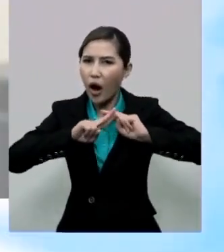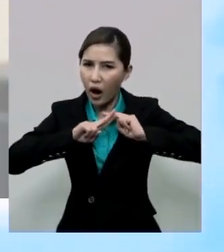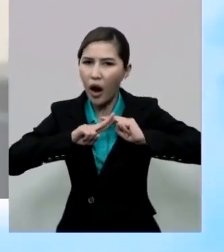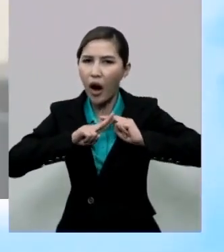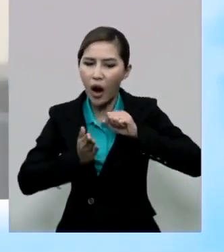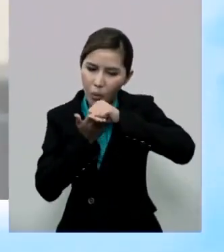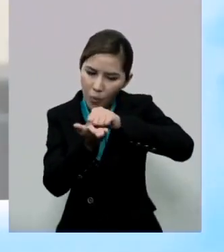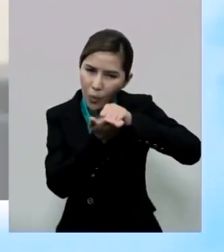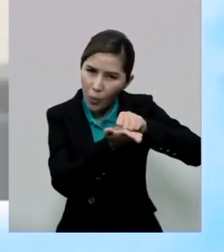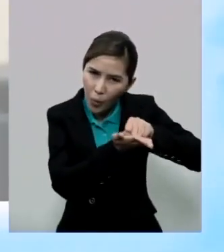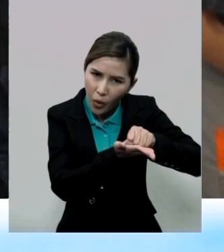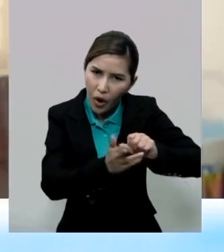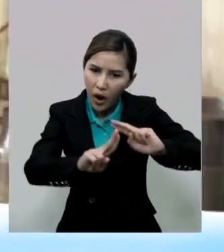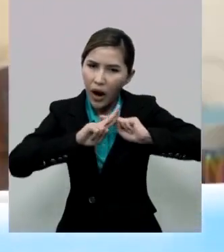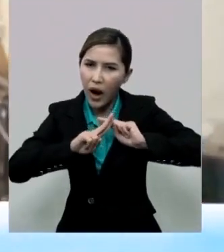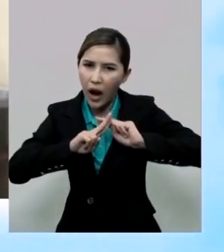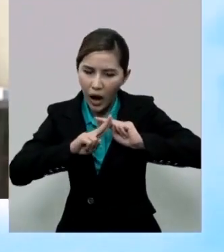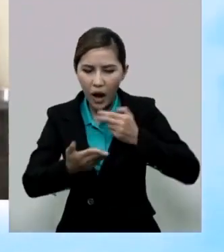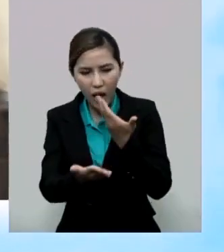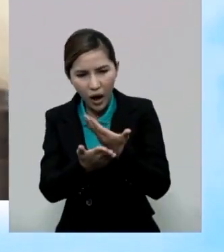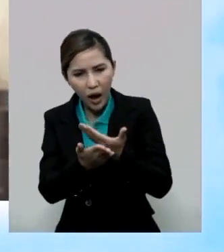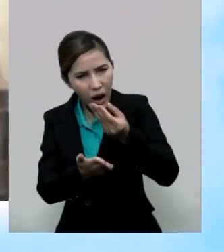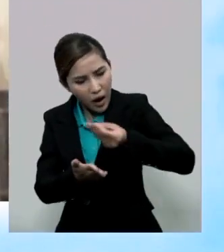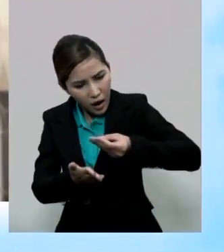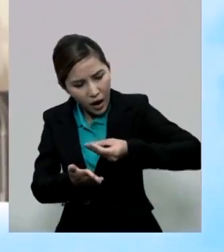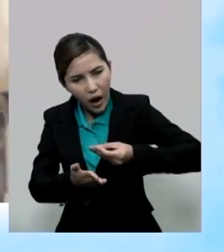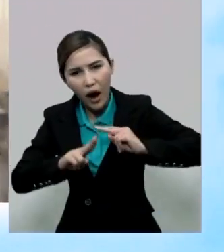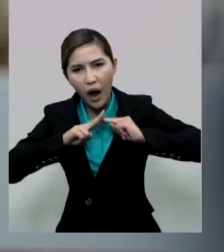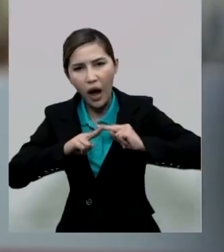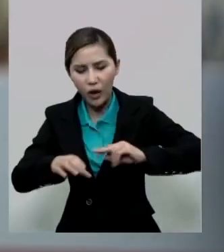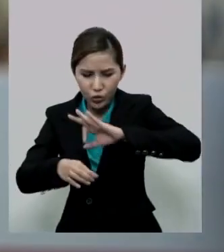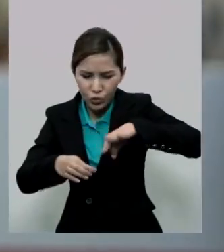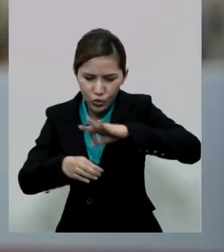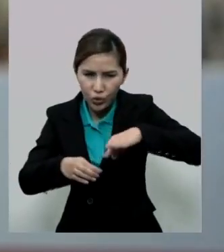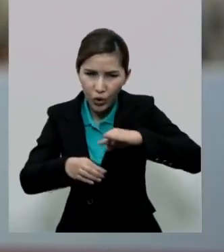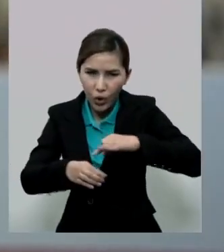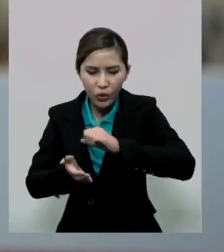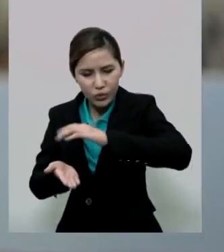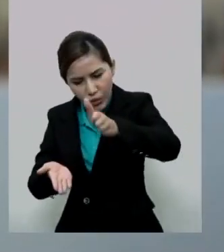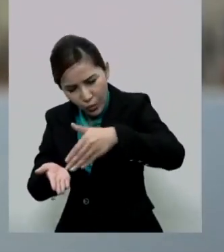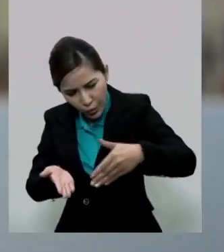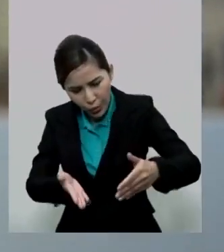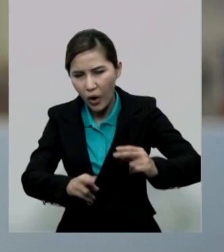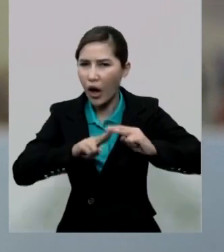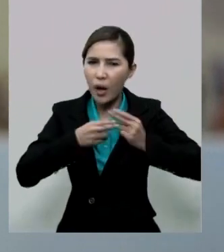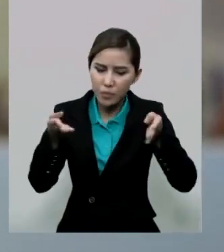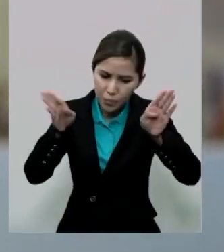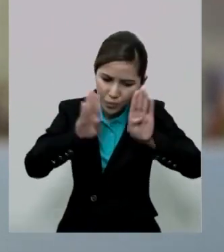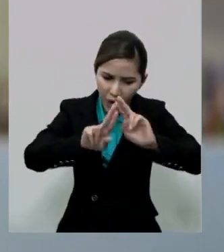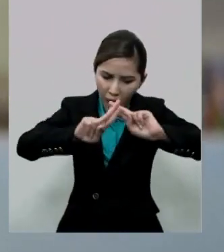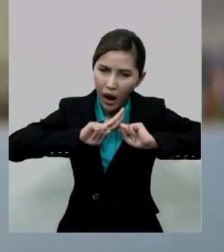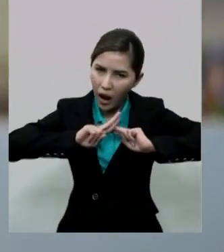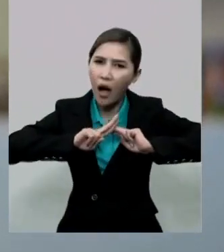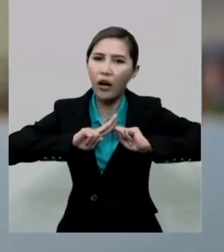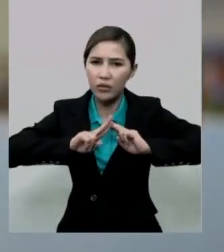ให้ลูกค้าทำความสะอาดปิดร้าน แล้วคนพิการทางการมองเห็นที่เราได้รับสมัครมาเป็นพนักงานนะคะเรามี